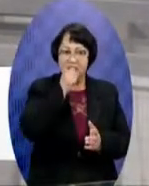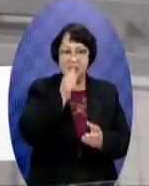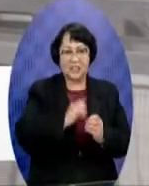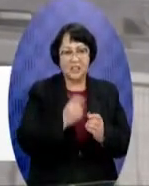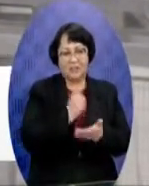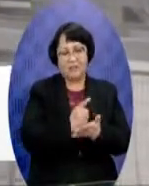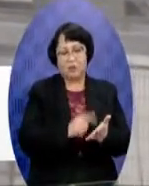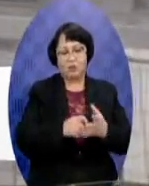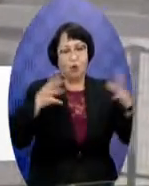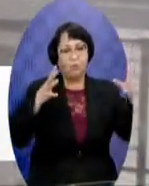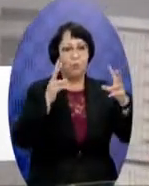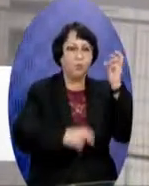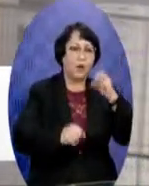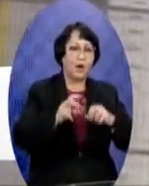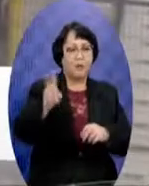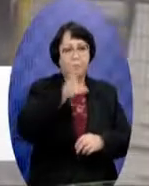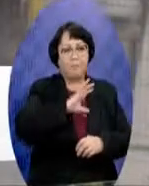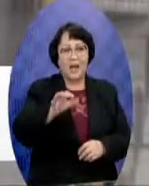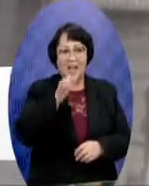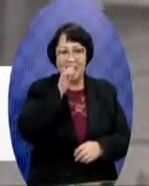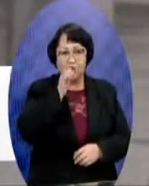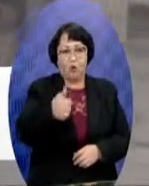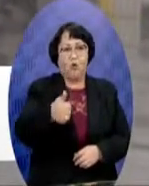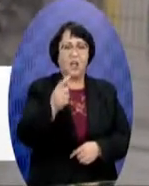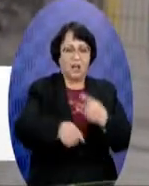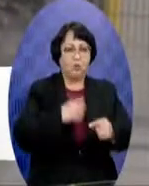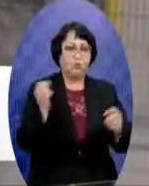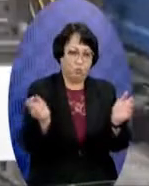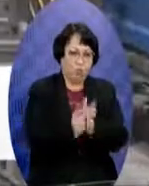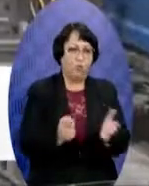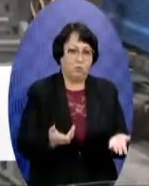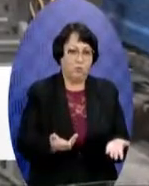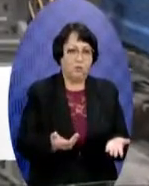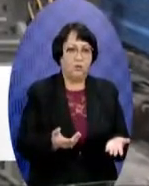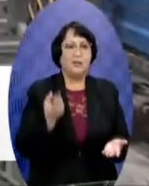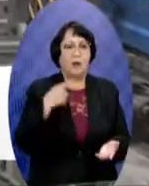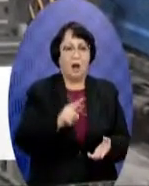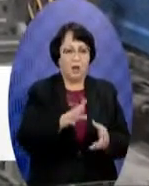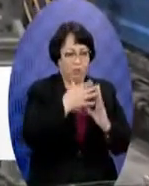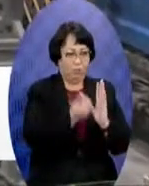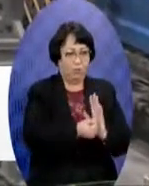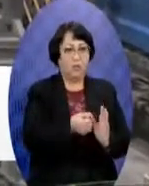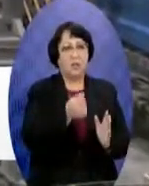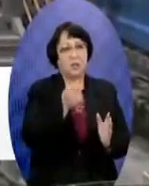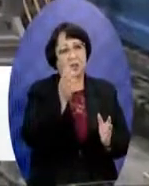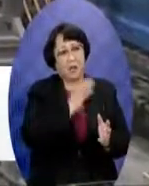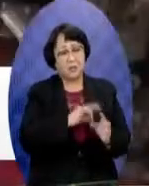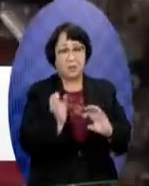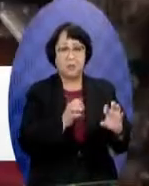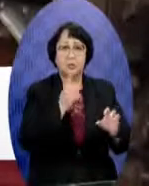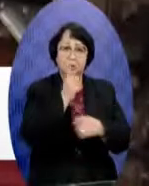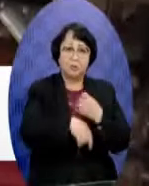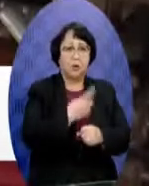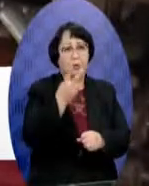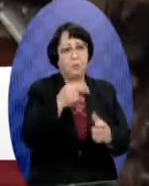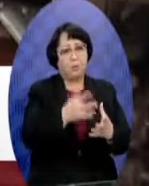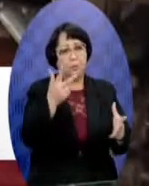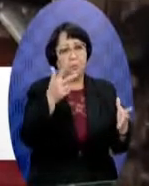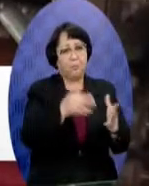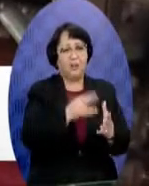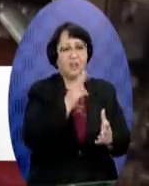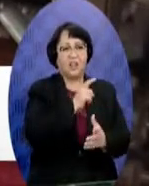Гэхдээ томоохон үйлдвэр аж ахуйн нэгжүүд хэмнэлт хийх нь илүү чухал. Яагад гэвэл өрхийн хэрэглээ ихтэй л жилд 2000-3000 киловатт цаг